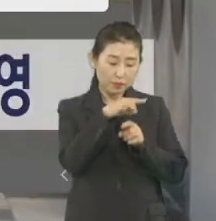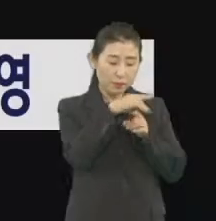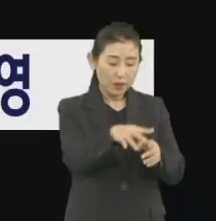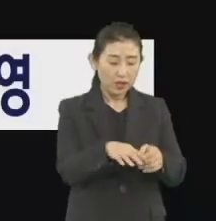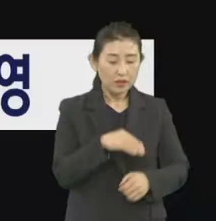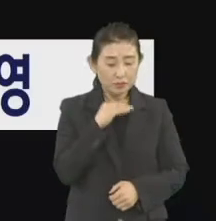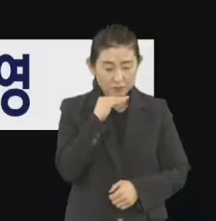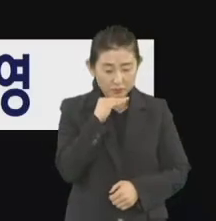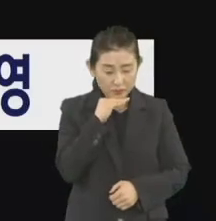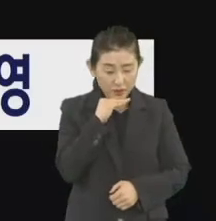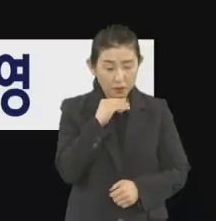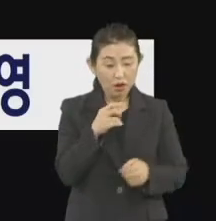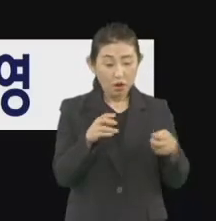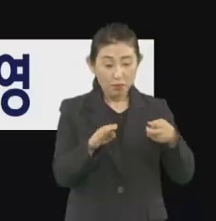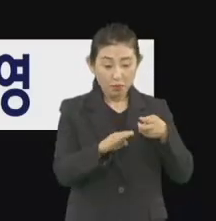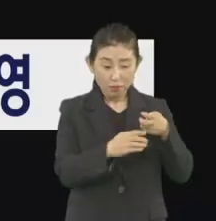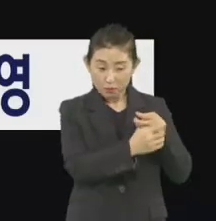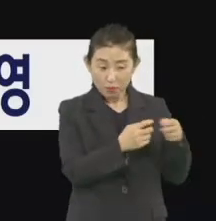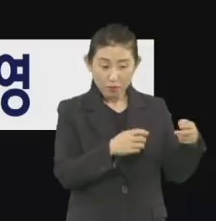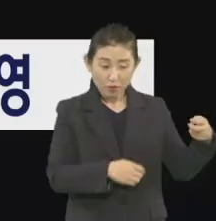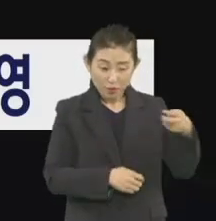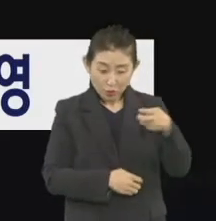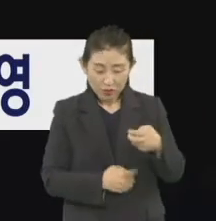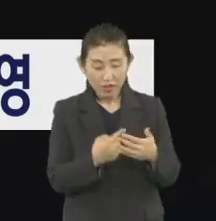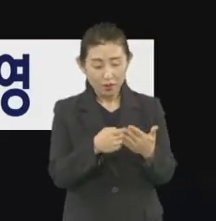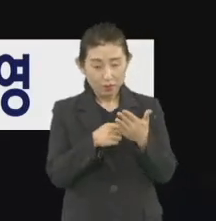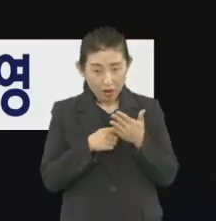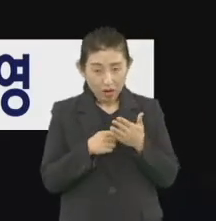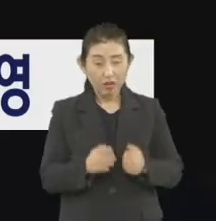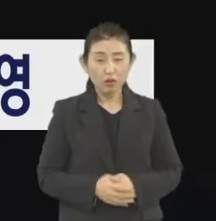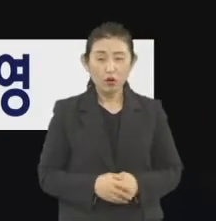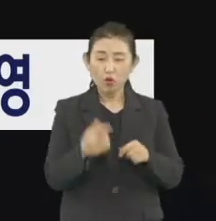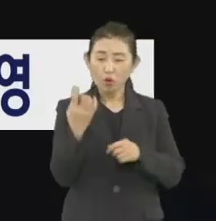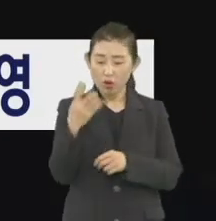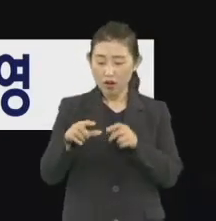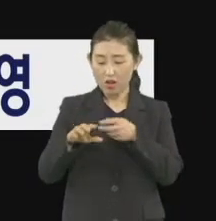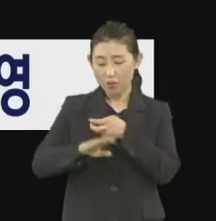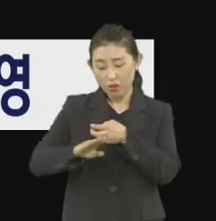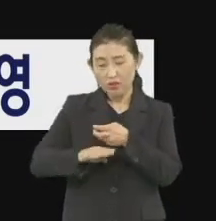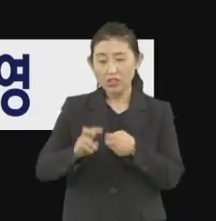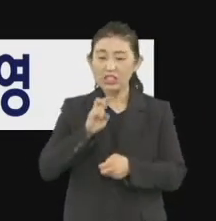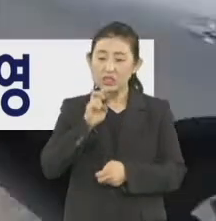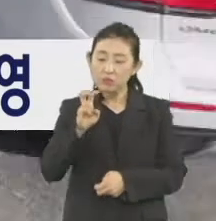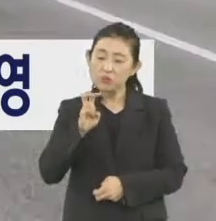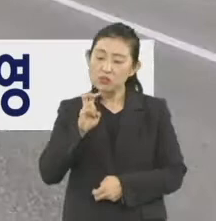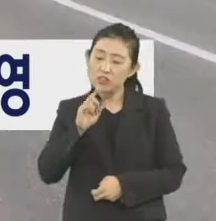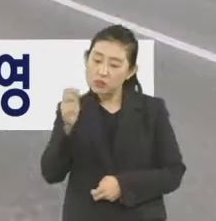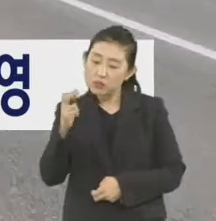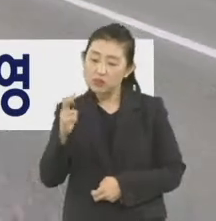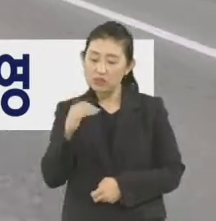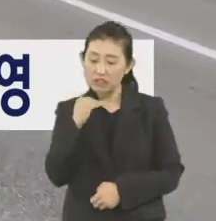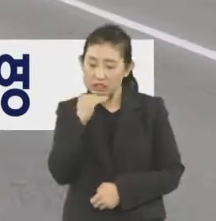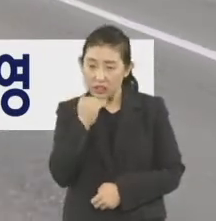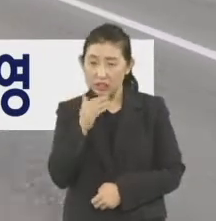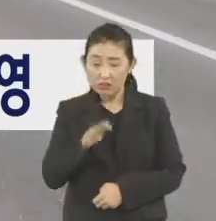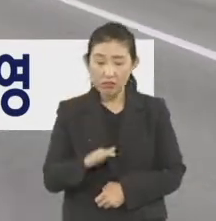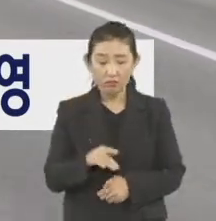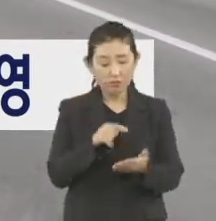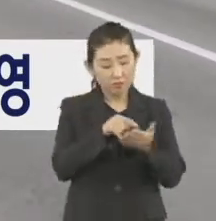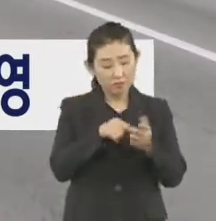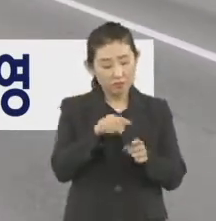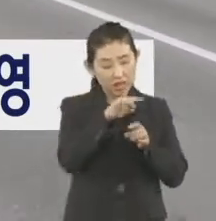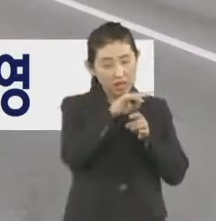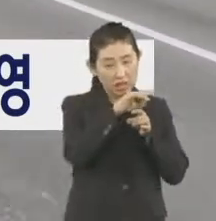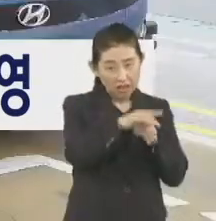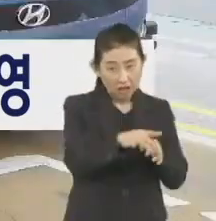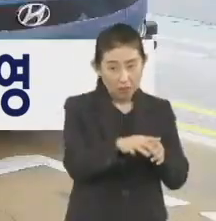곧 도착한다는 알림이 뜹니다. 기존 노선 버스는 10분에서 12분 간격으로 운행되는데 자율주행 버스는 실시간